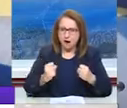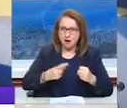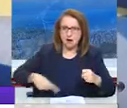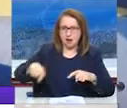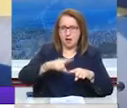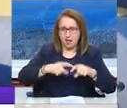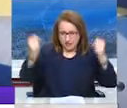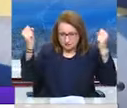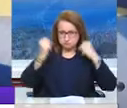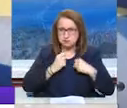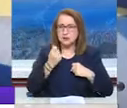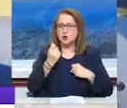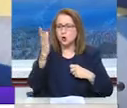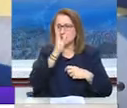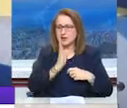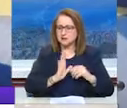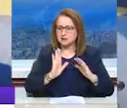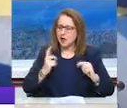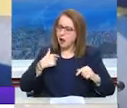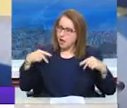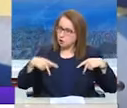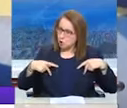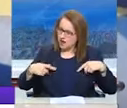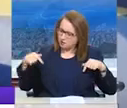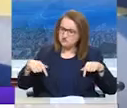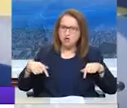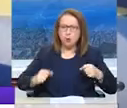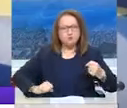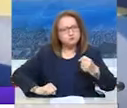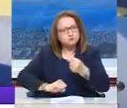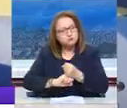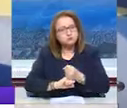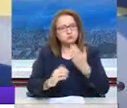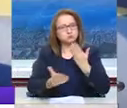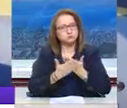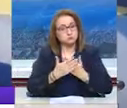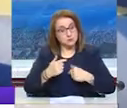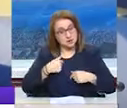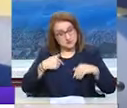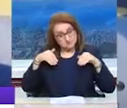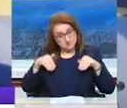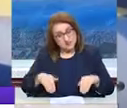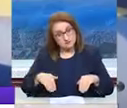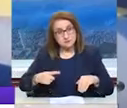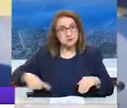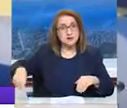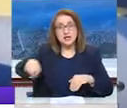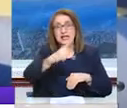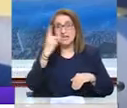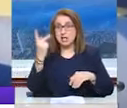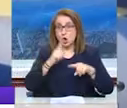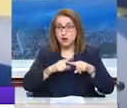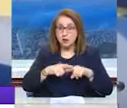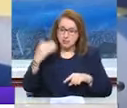και συμβολή του κράτους. Σεβόμαστε ταυτόχρονα τις τεράστιες θυσίες της ελληνικής κοινωνίας τα